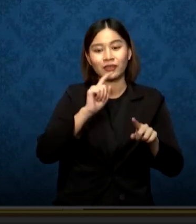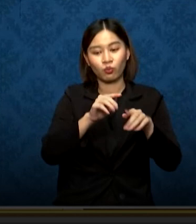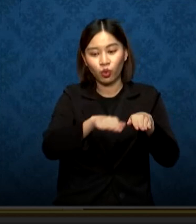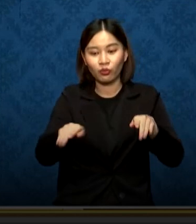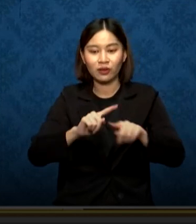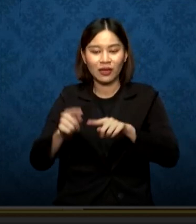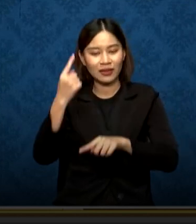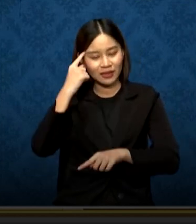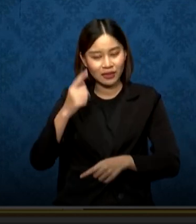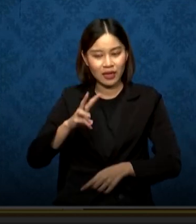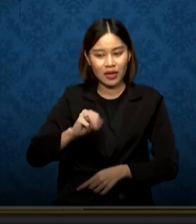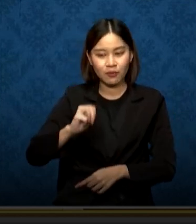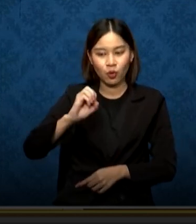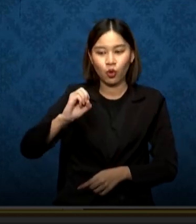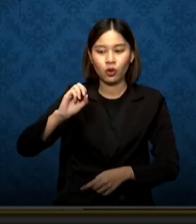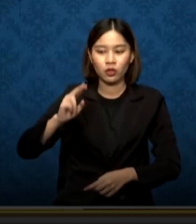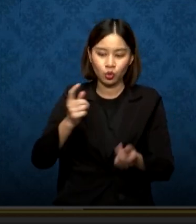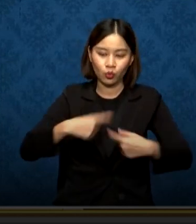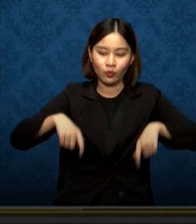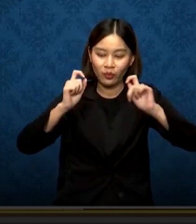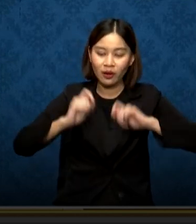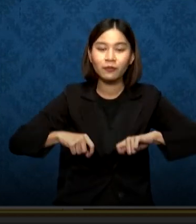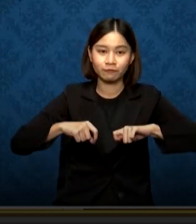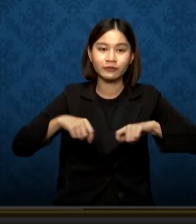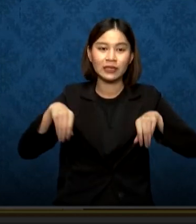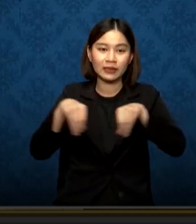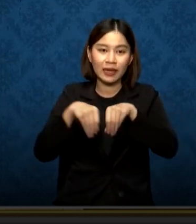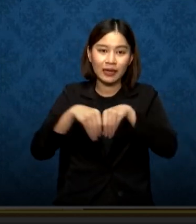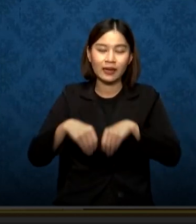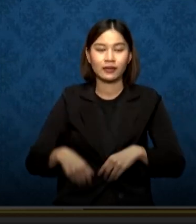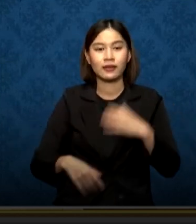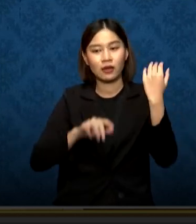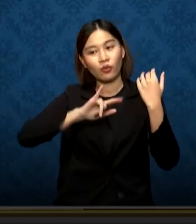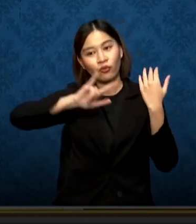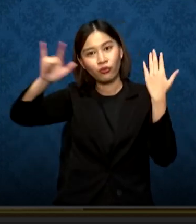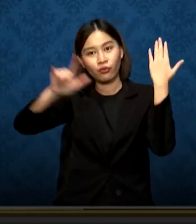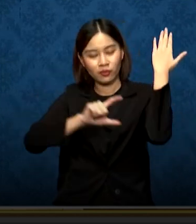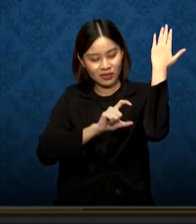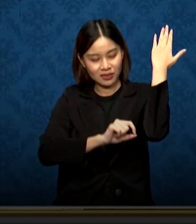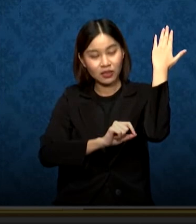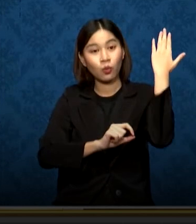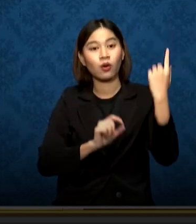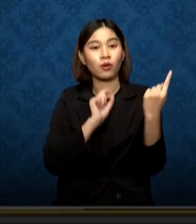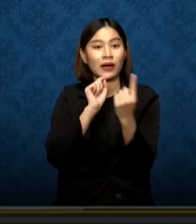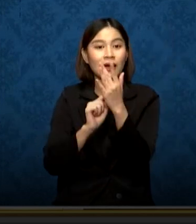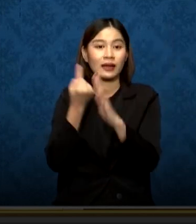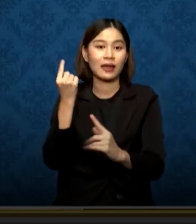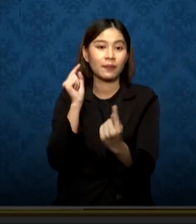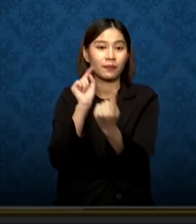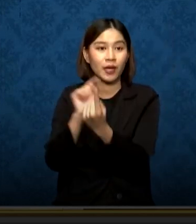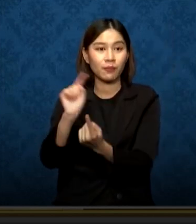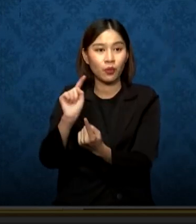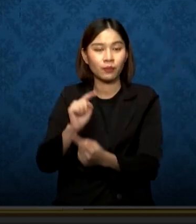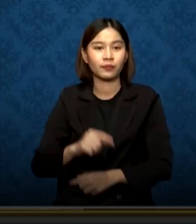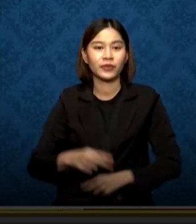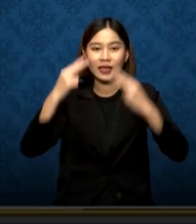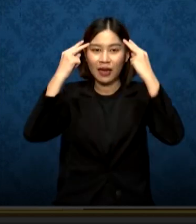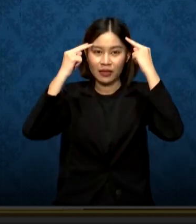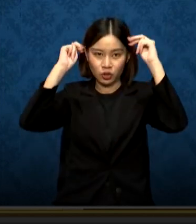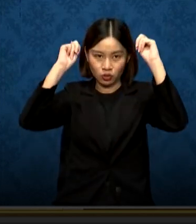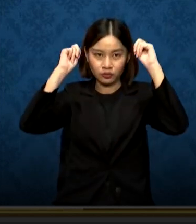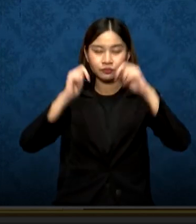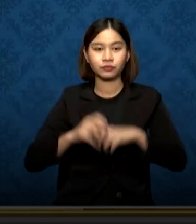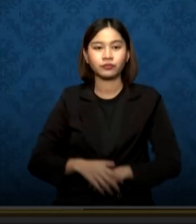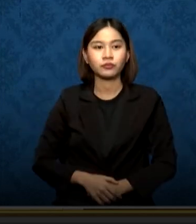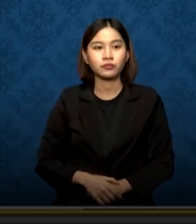การเซ็นโอโมยูกันได้ในเร็ววันนี้ไปสิงคโปร์ก็เป็นครั้งแรกที่ได้ไปเจอกับนายกลีเซียนลุงนะครับท่านเองท่าน